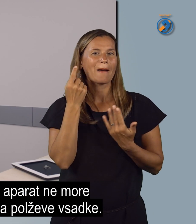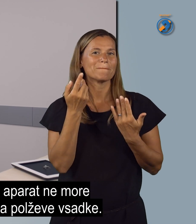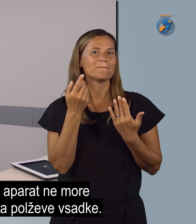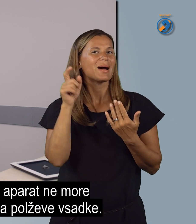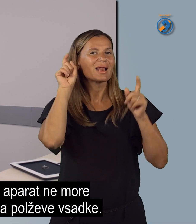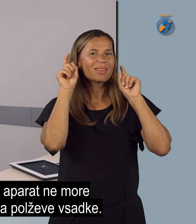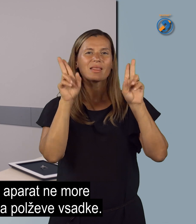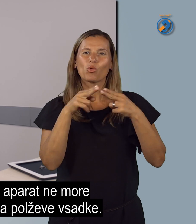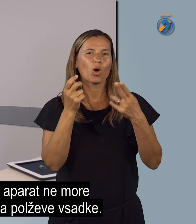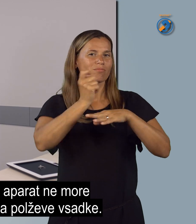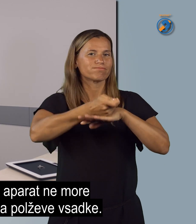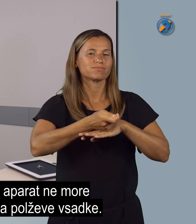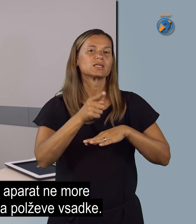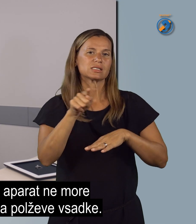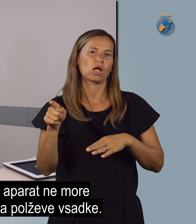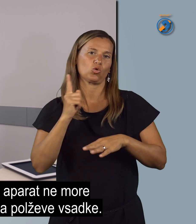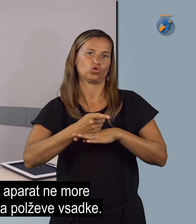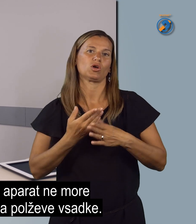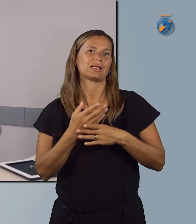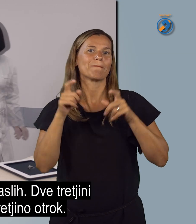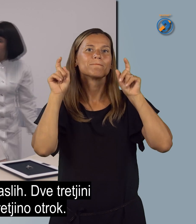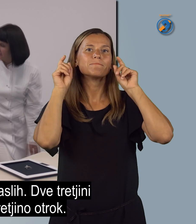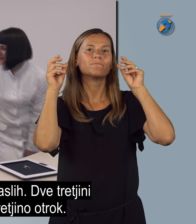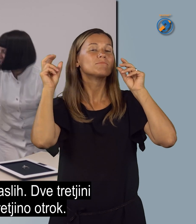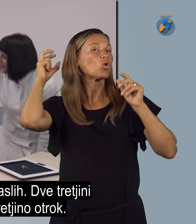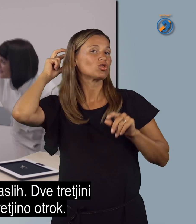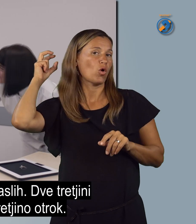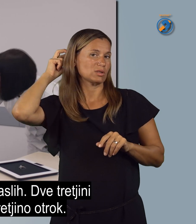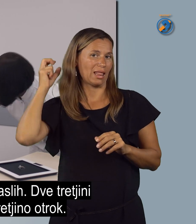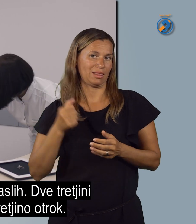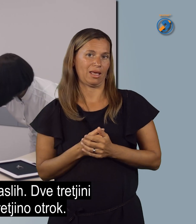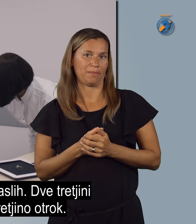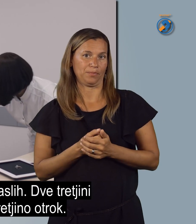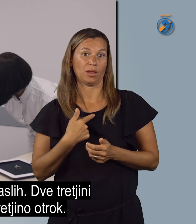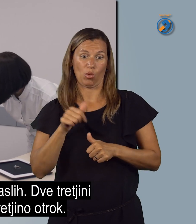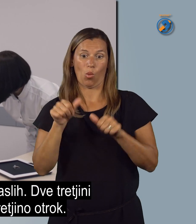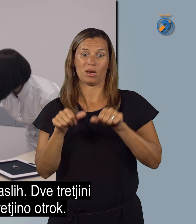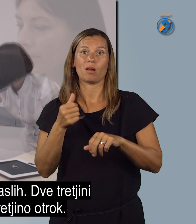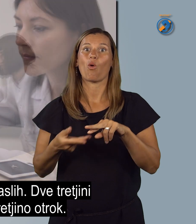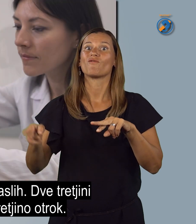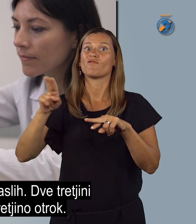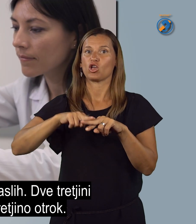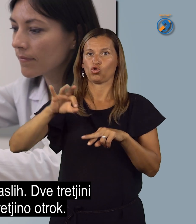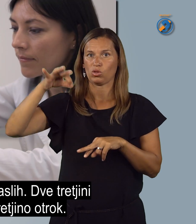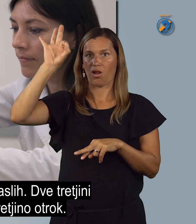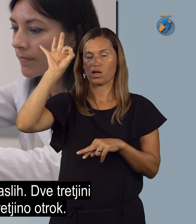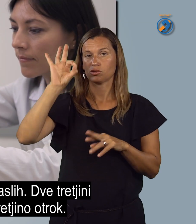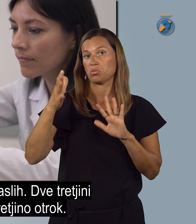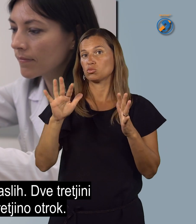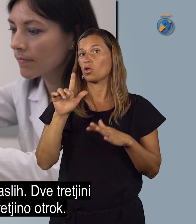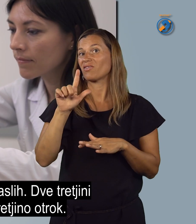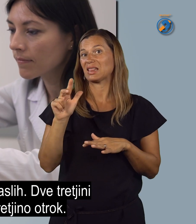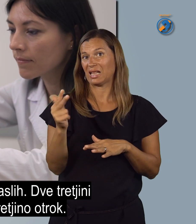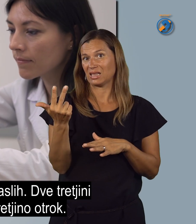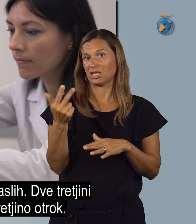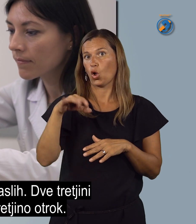more premostiti, odločajo za polževe vsadke. V bistvu operiramo več odraslih, se pravi